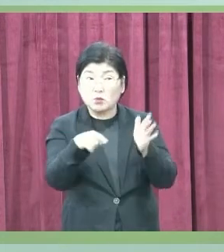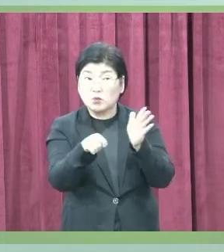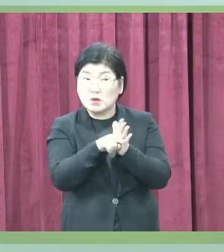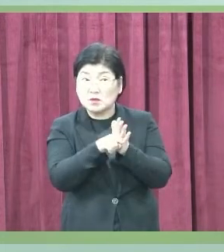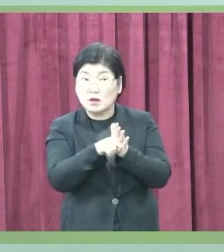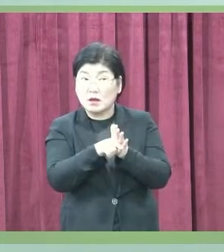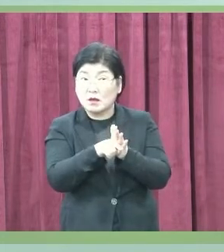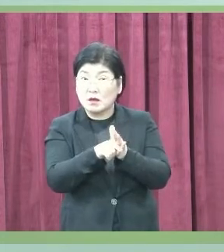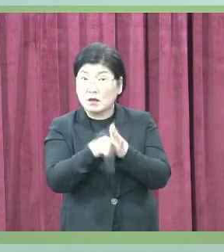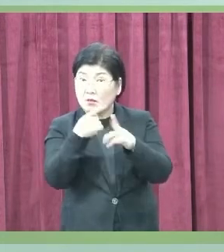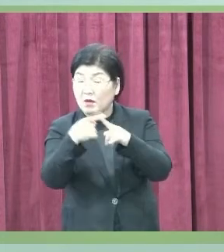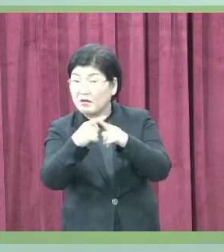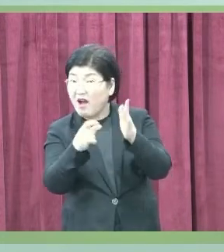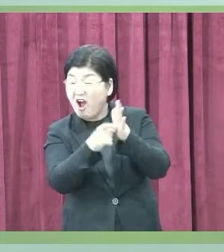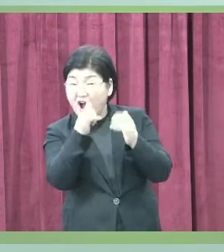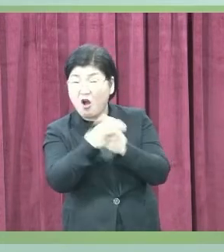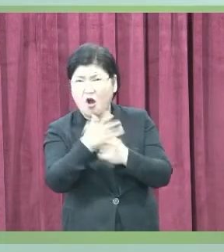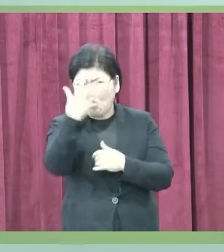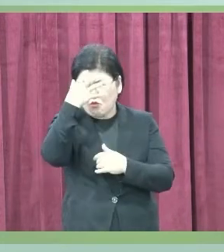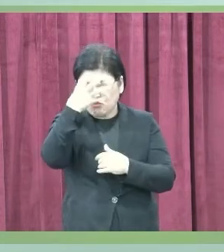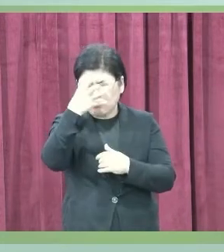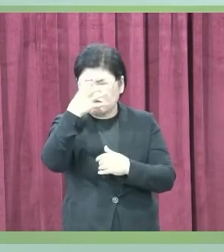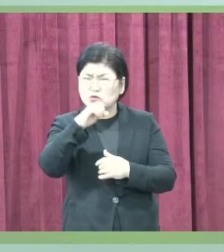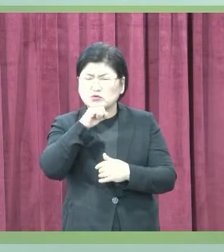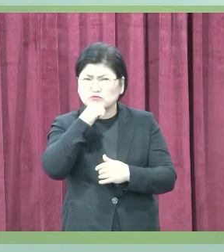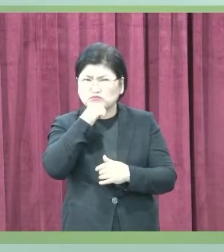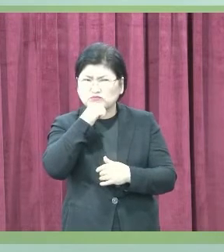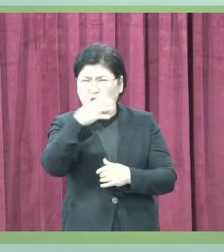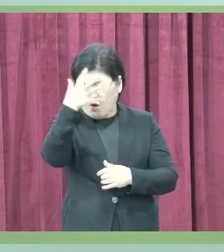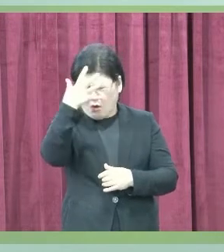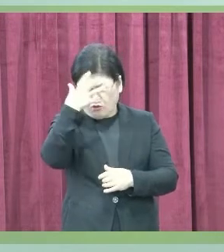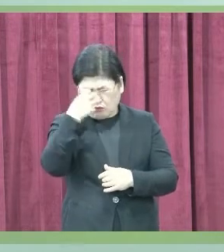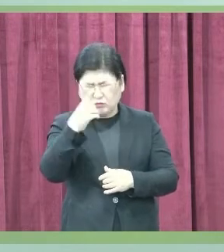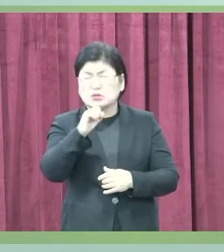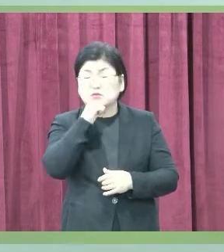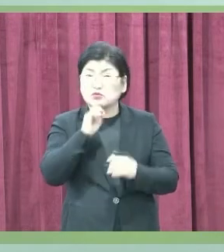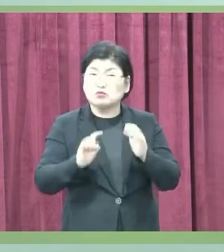조금 우울이 높은 게, 아까 이제